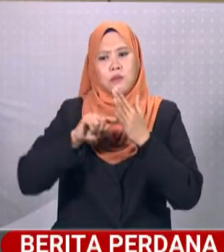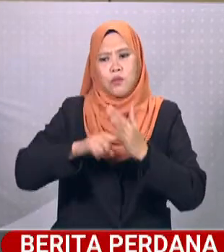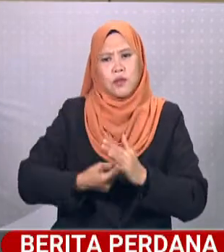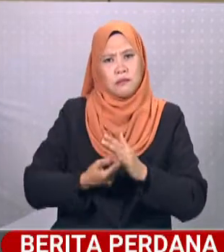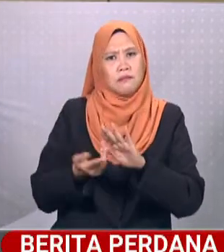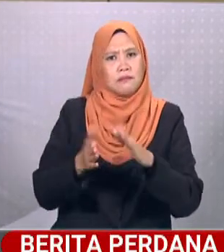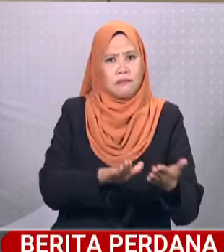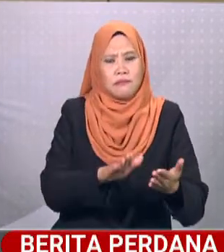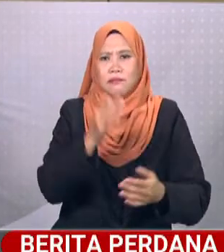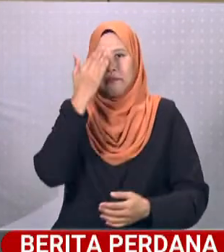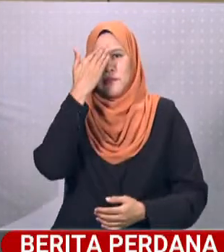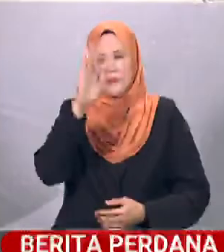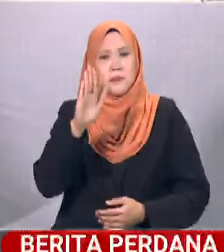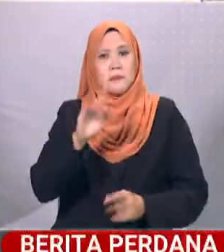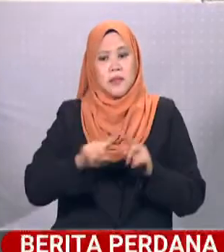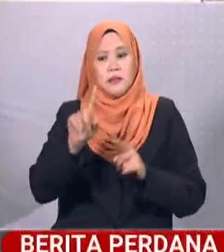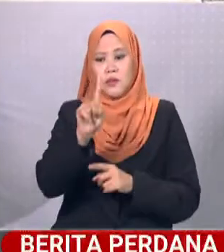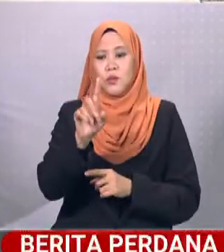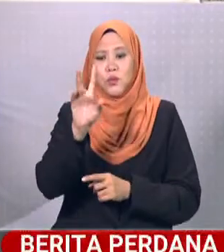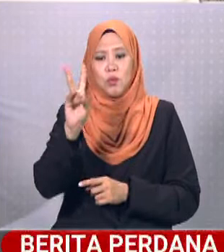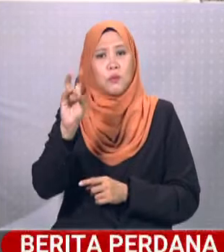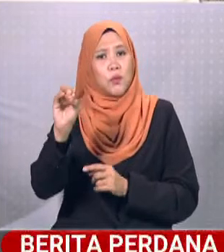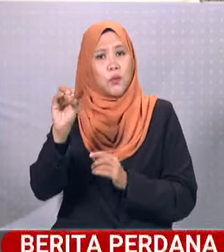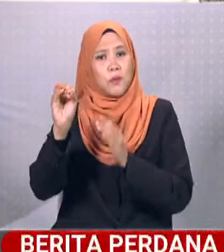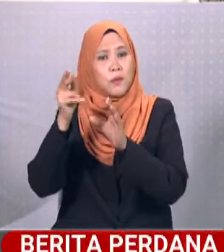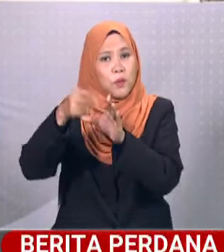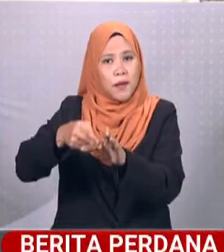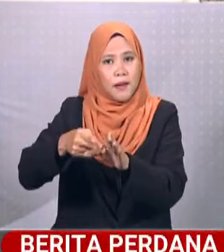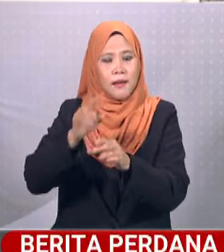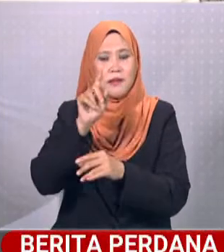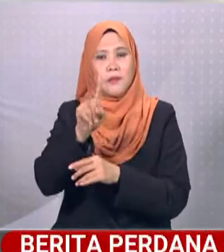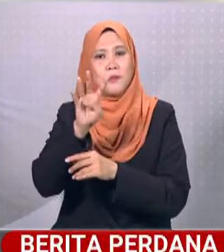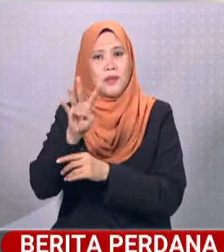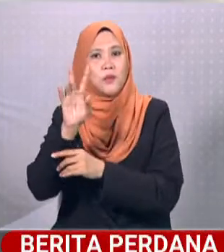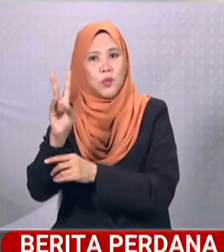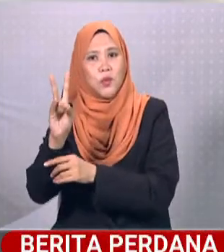tidak didedahkan. Manakala 107 penumpang dan 147 kru